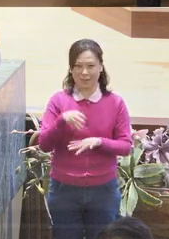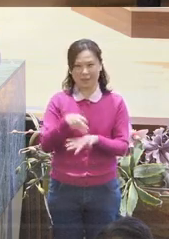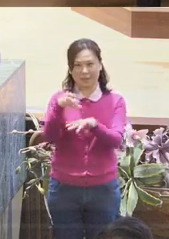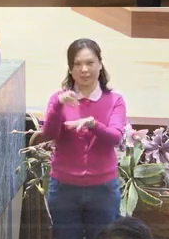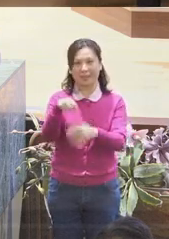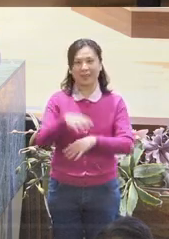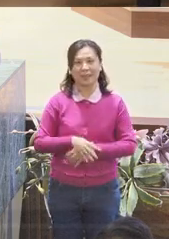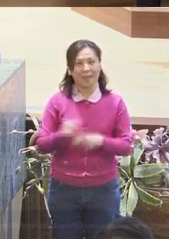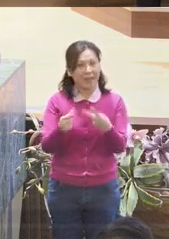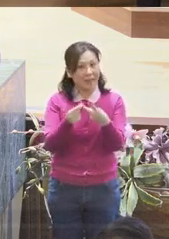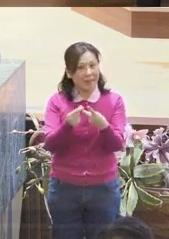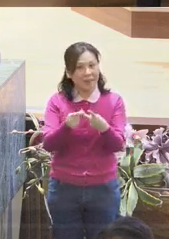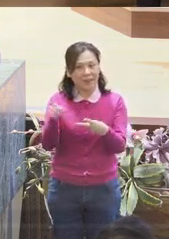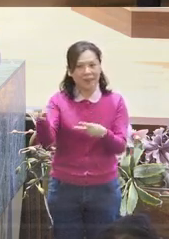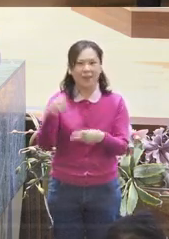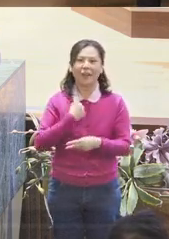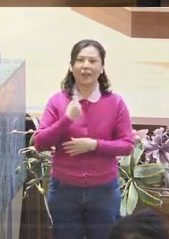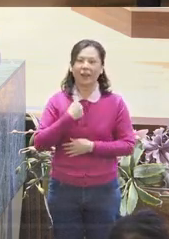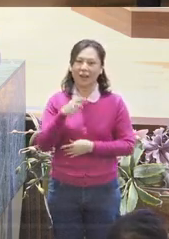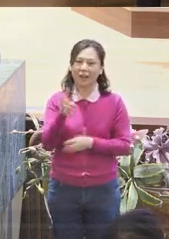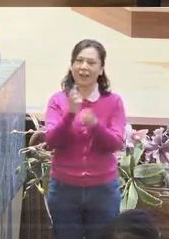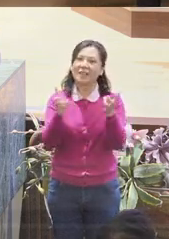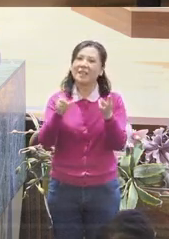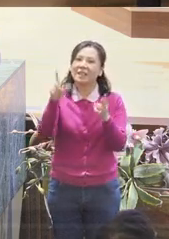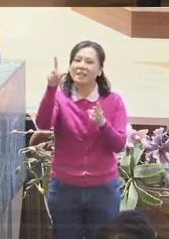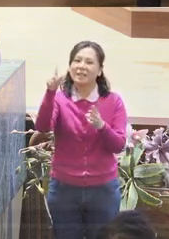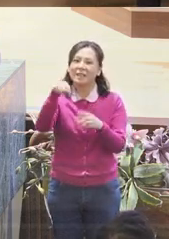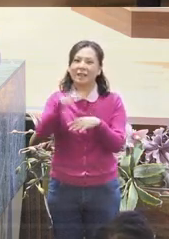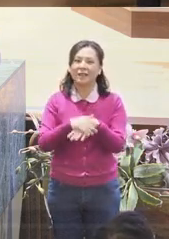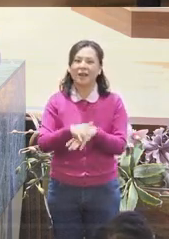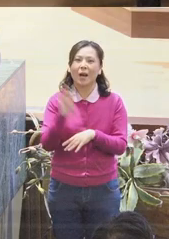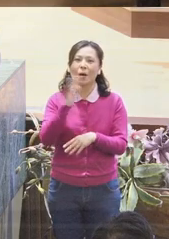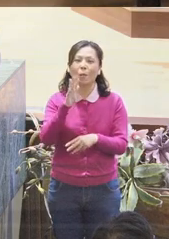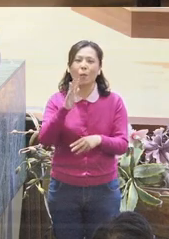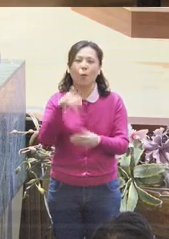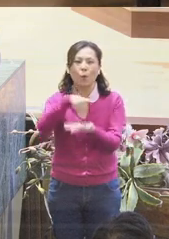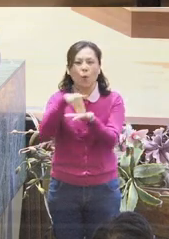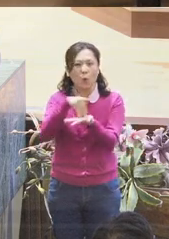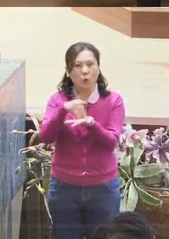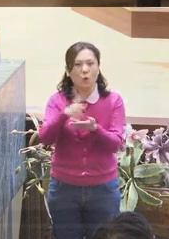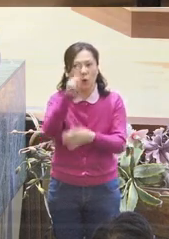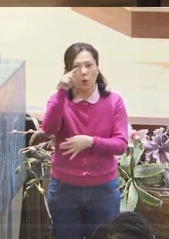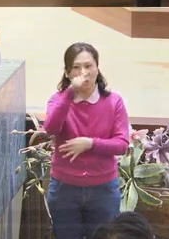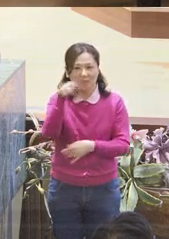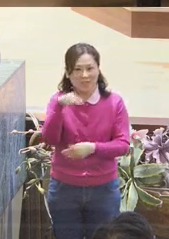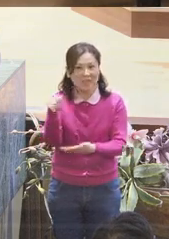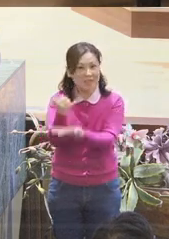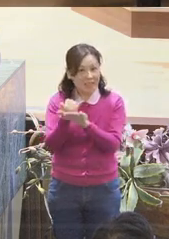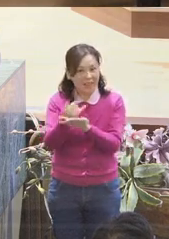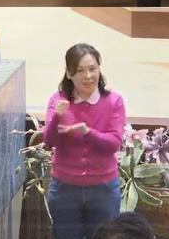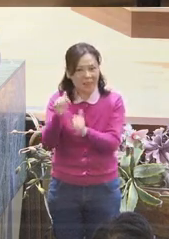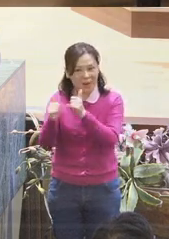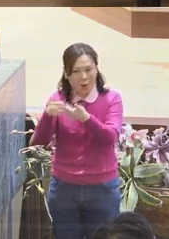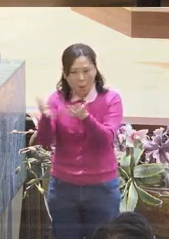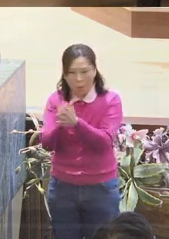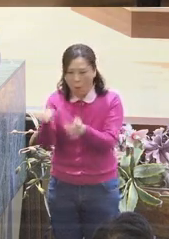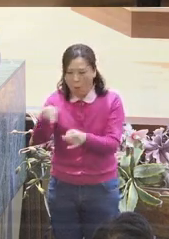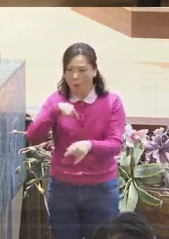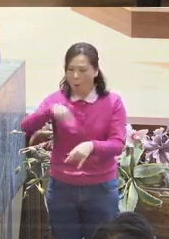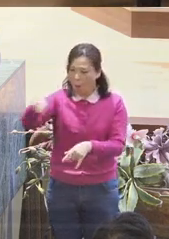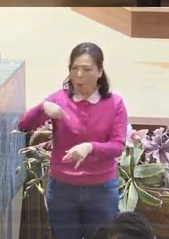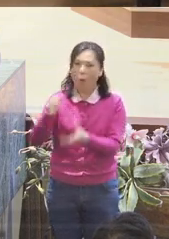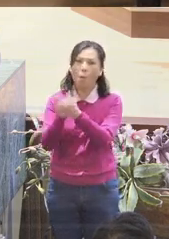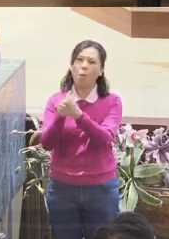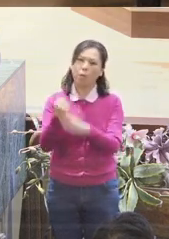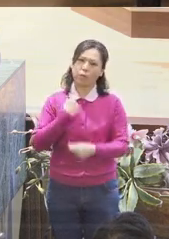分呢，他有结识到一个线上的叫不速之客，塑胶的塑，这样子的一个社群。那这个社群的经营